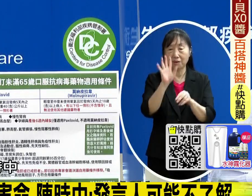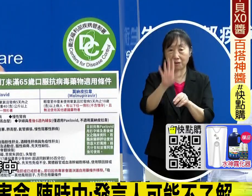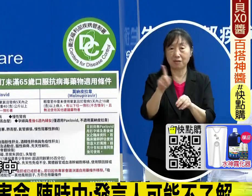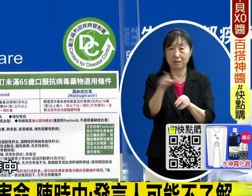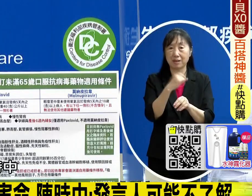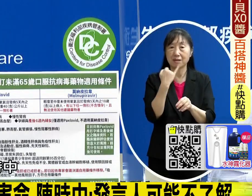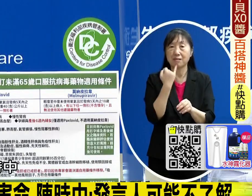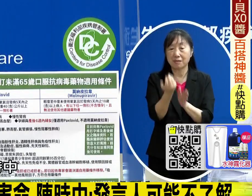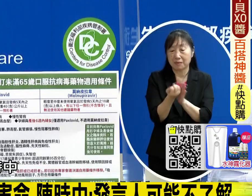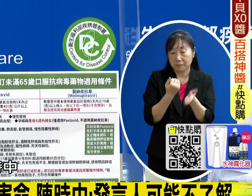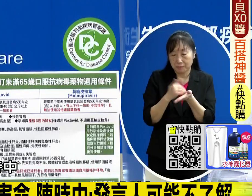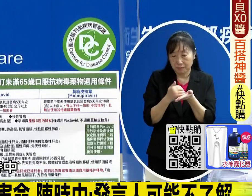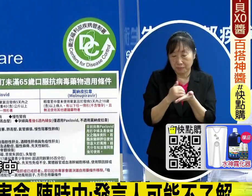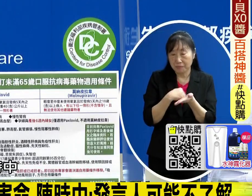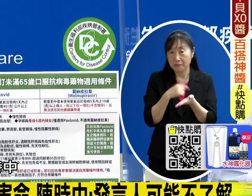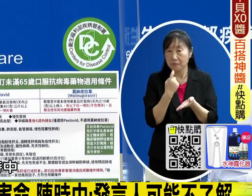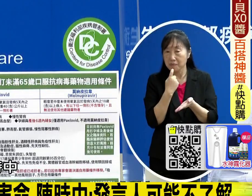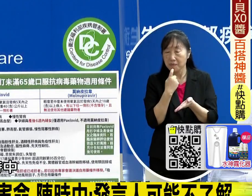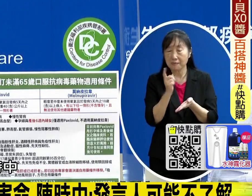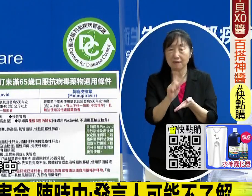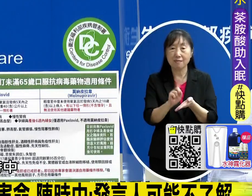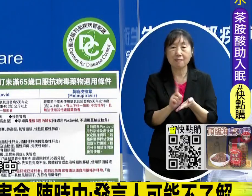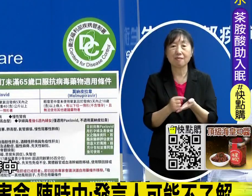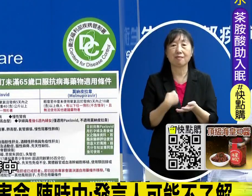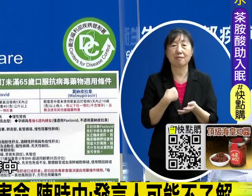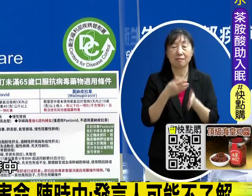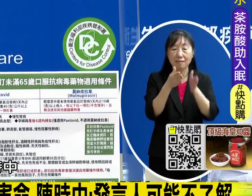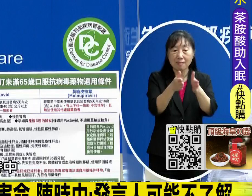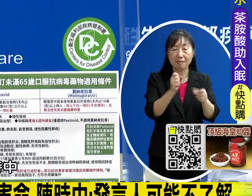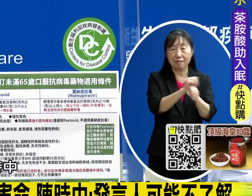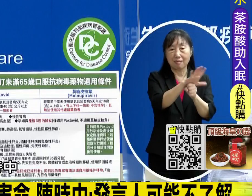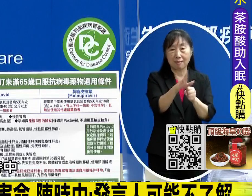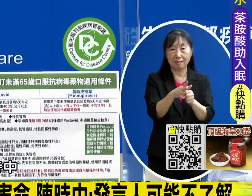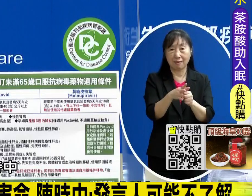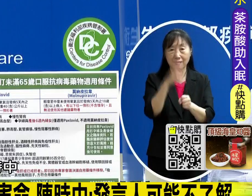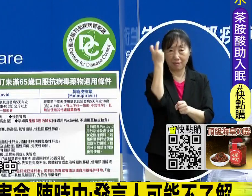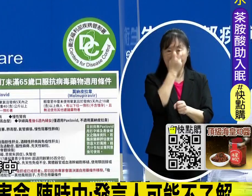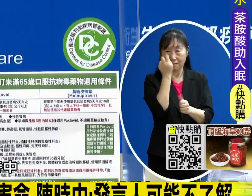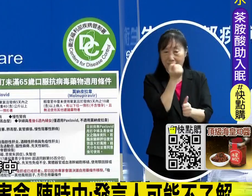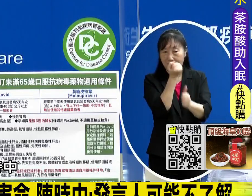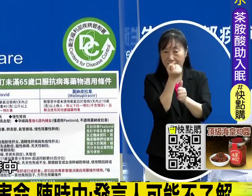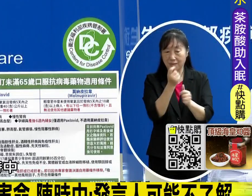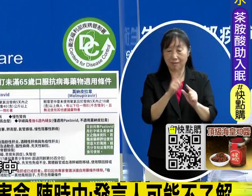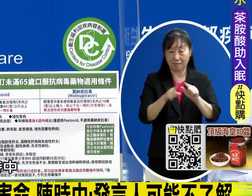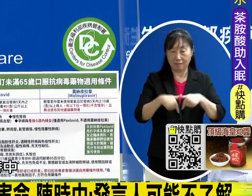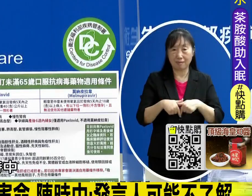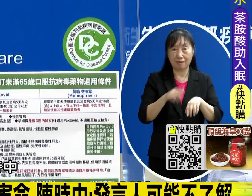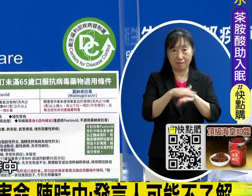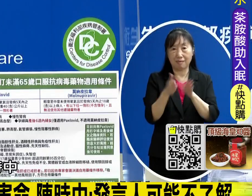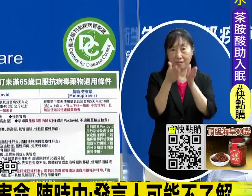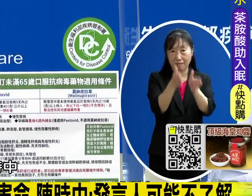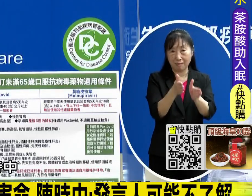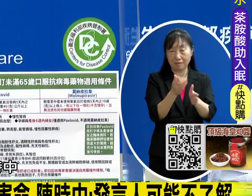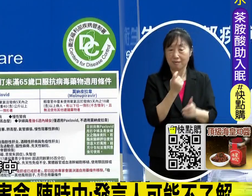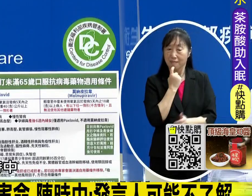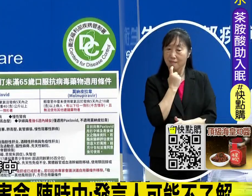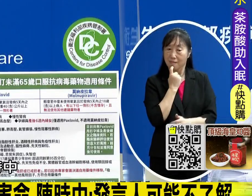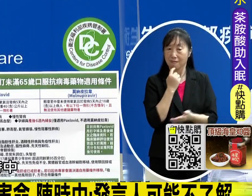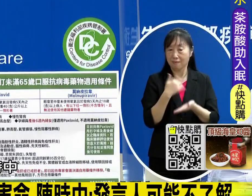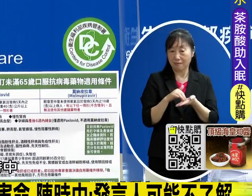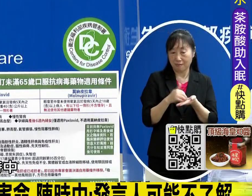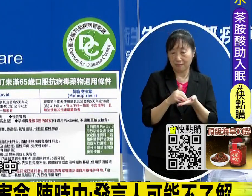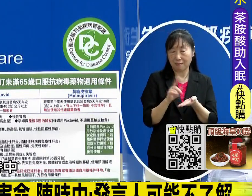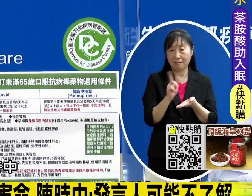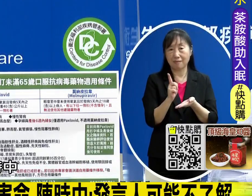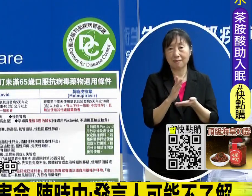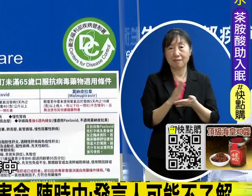的，好，我们是疫情监测哈，疫情监测中心，那都会来做相关的预估。那然后呢，我们下